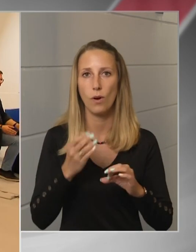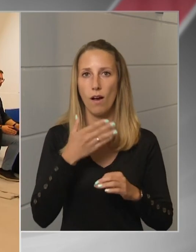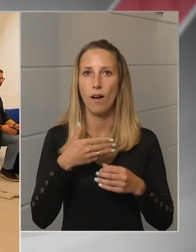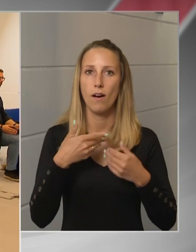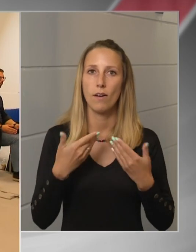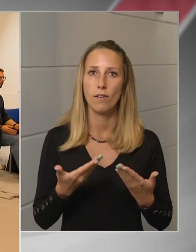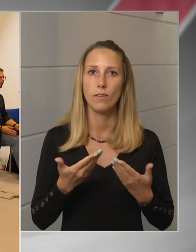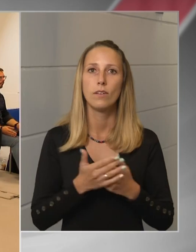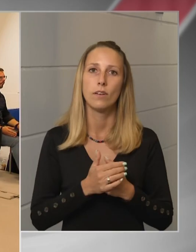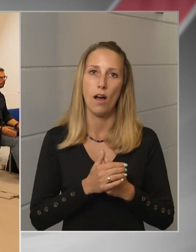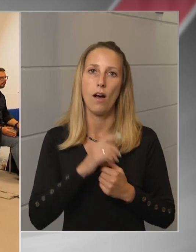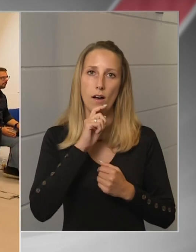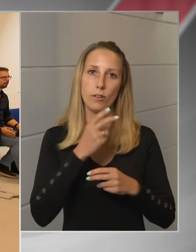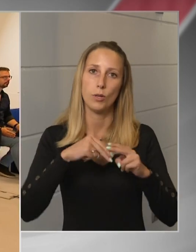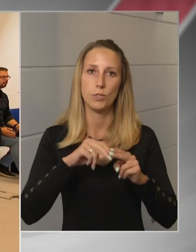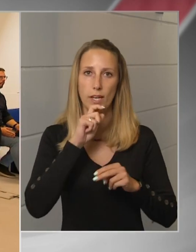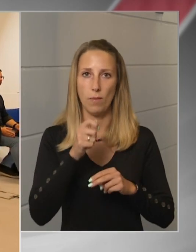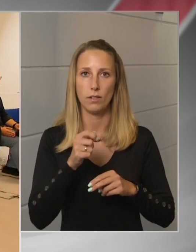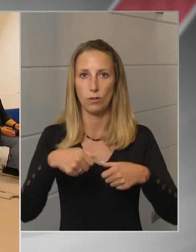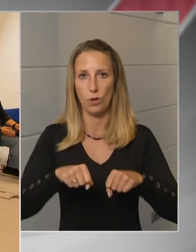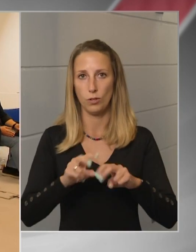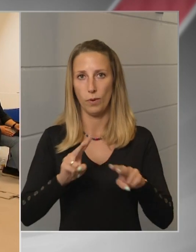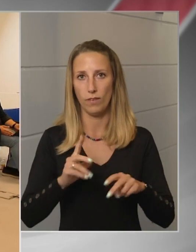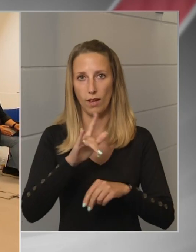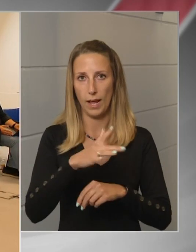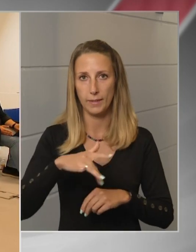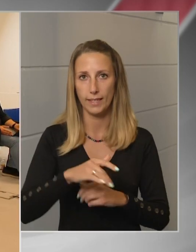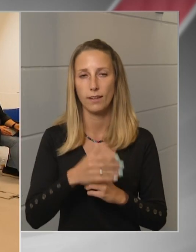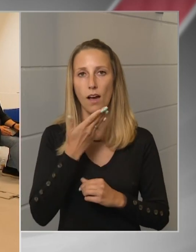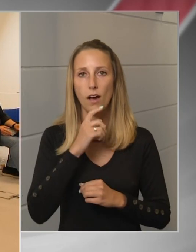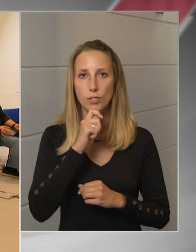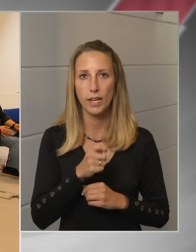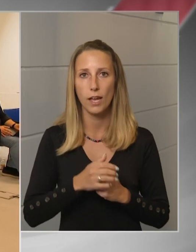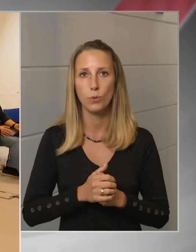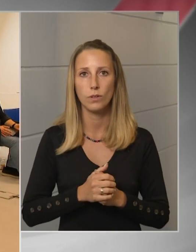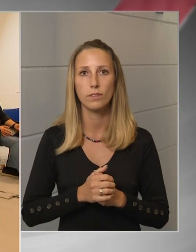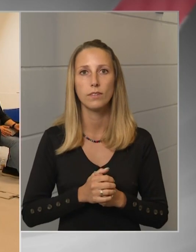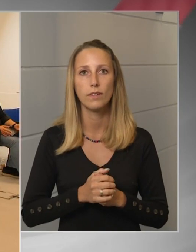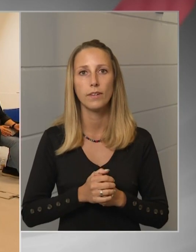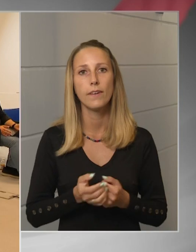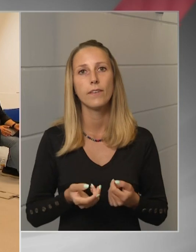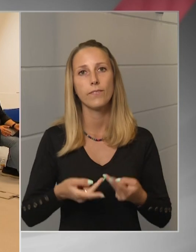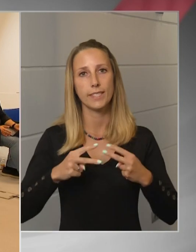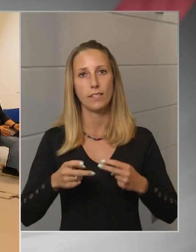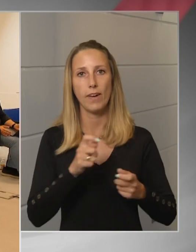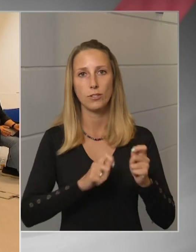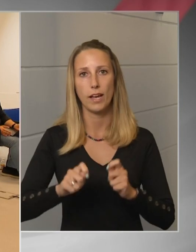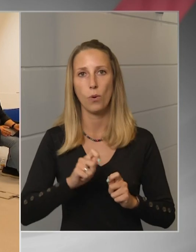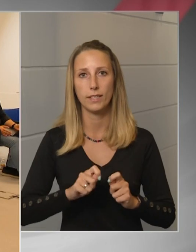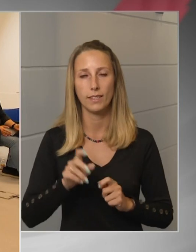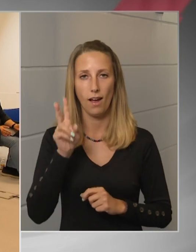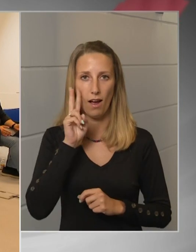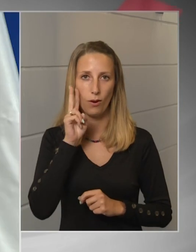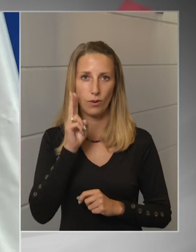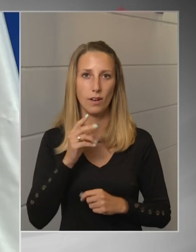vagy állami, de legalábbis többségi magyar tulajdonban van a reptér. És hogyha sikerül visszavásárolni, akkor az